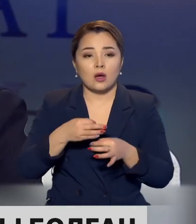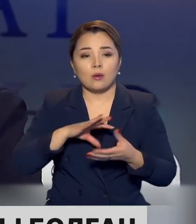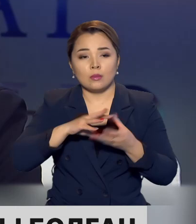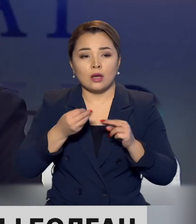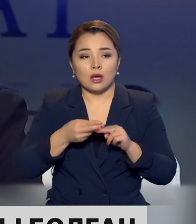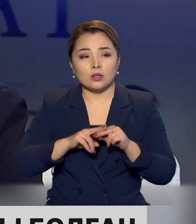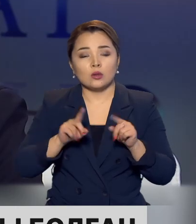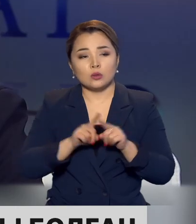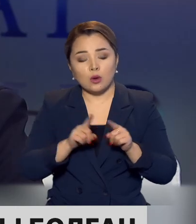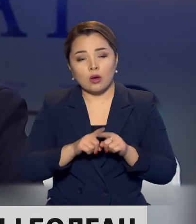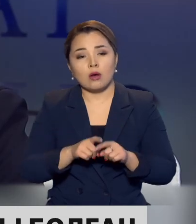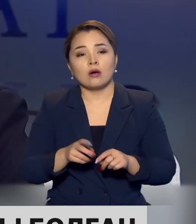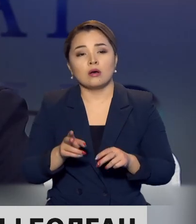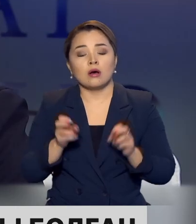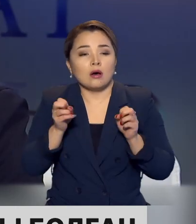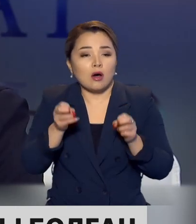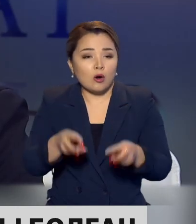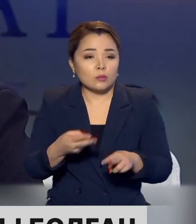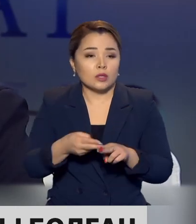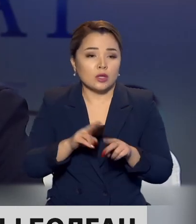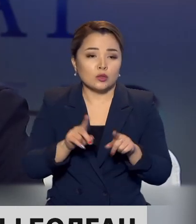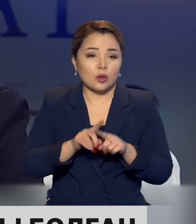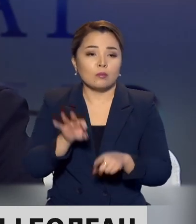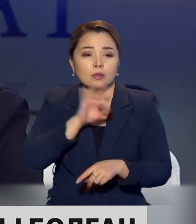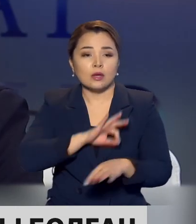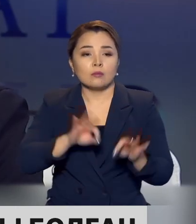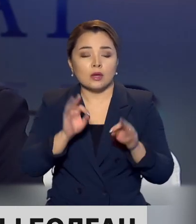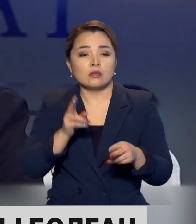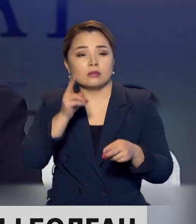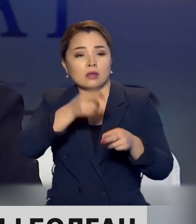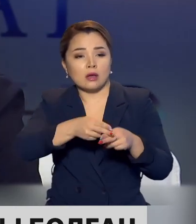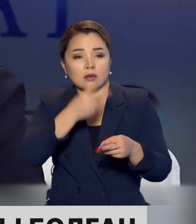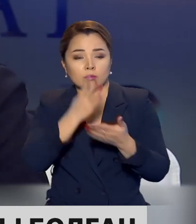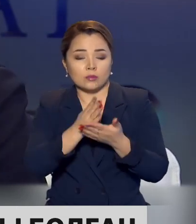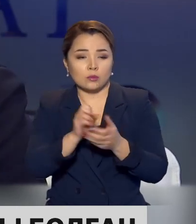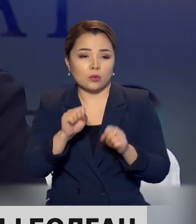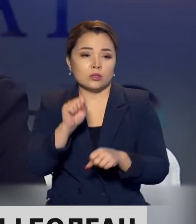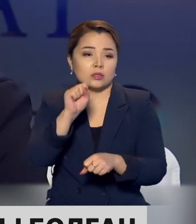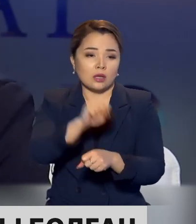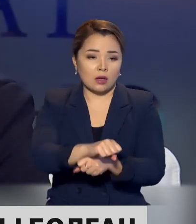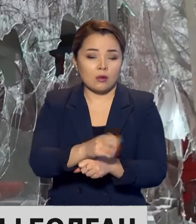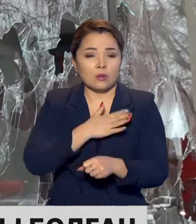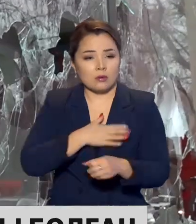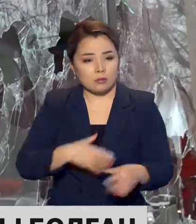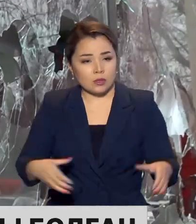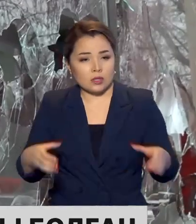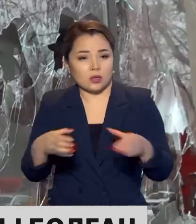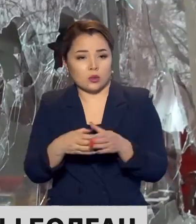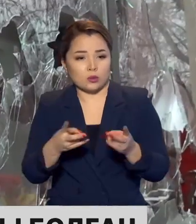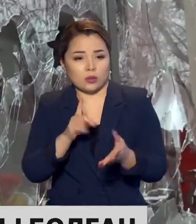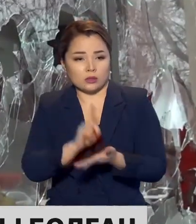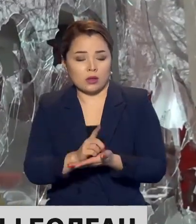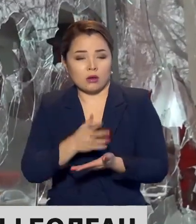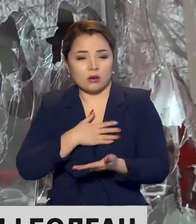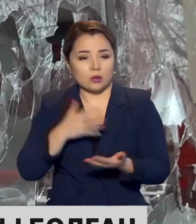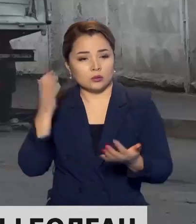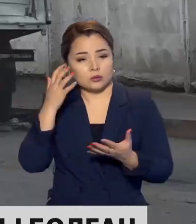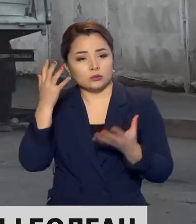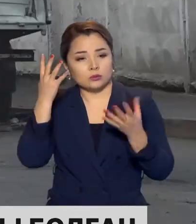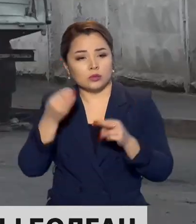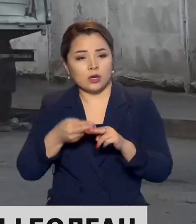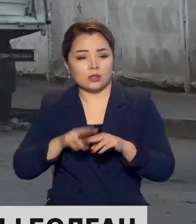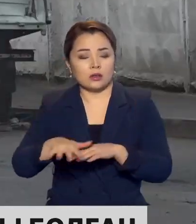содырларға бұл қауіп-қатерге тиімді тойтарыс бере алады. Біз бірігуіміз керек. Қаралы қаңтардағы қайғылы